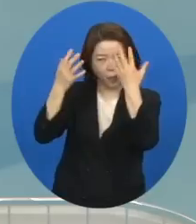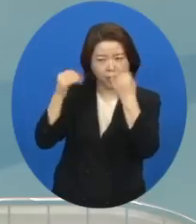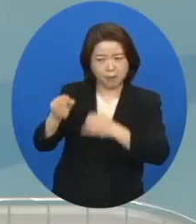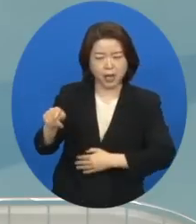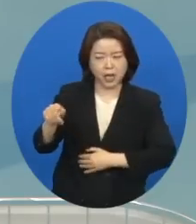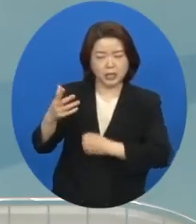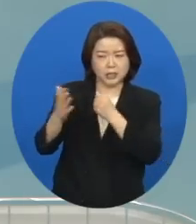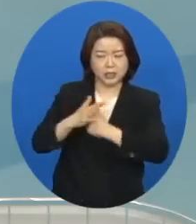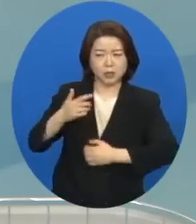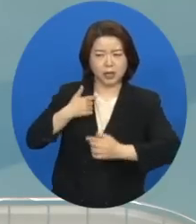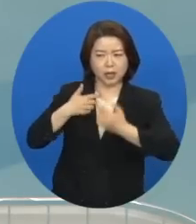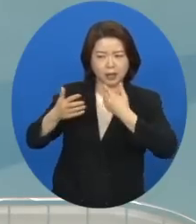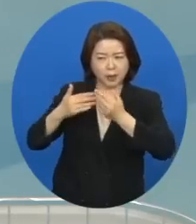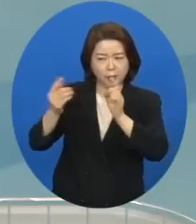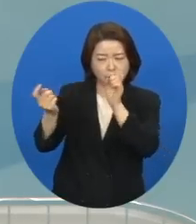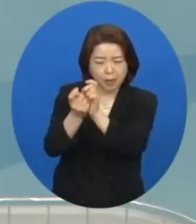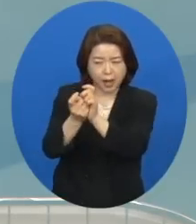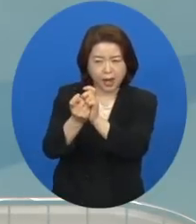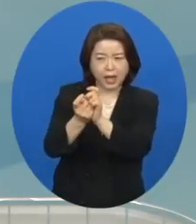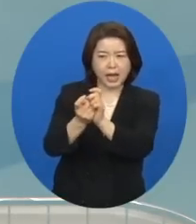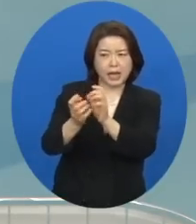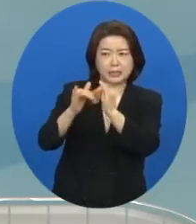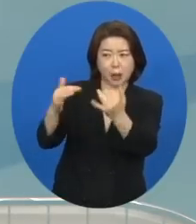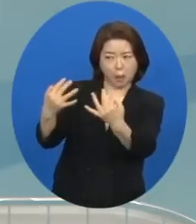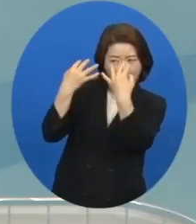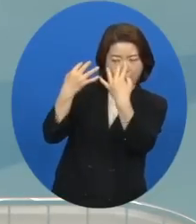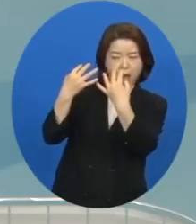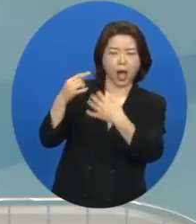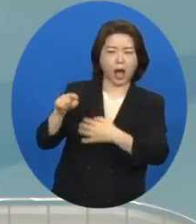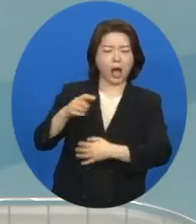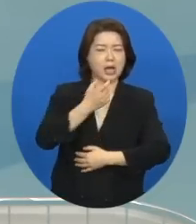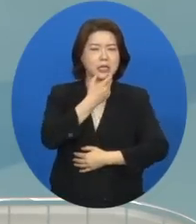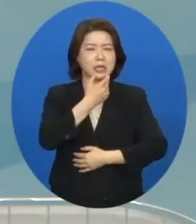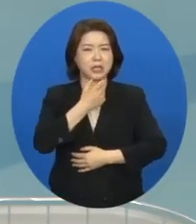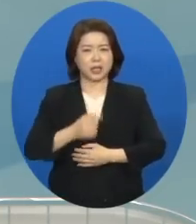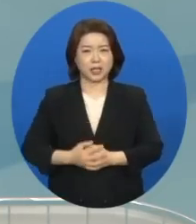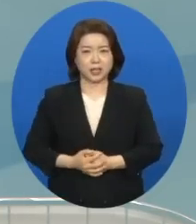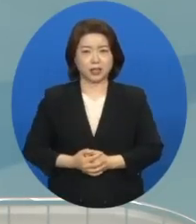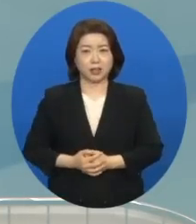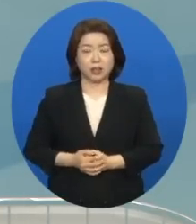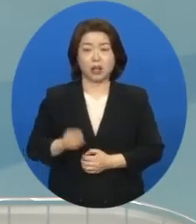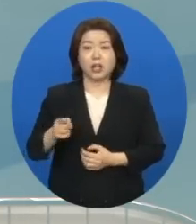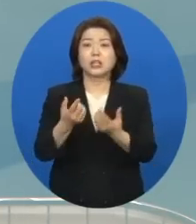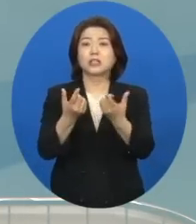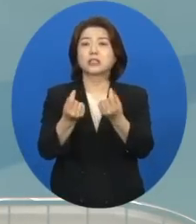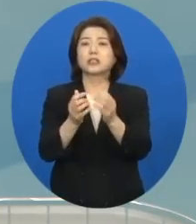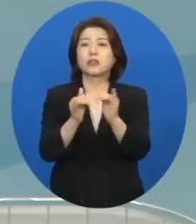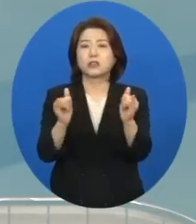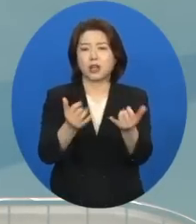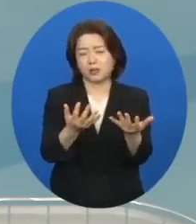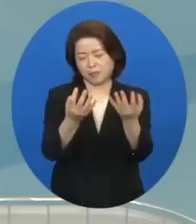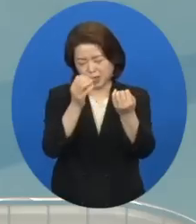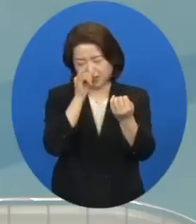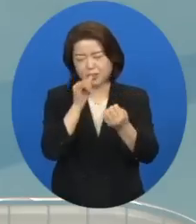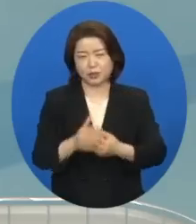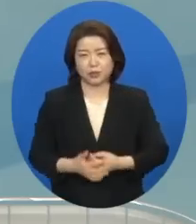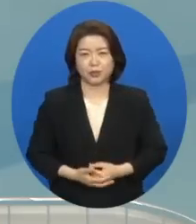그것 때문에 겪을 사람들로 주목받는 것도 싫고 그런 분들이 많으실 거예요.